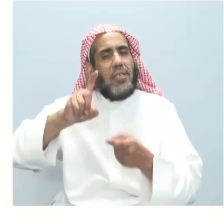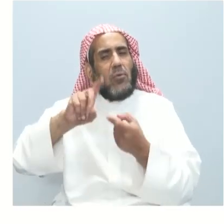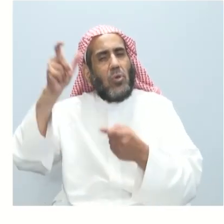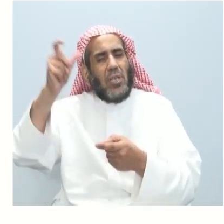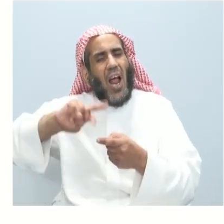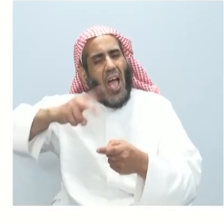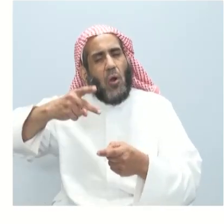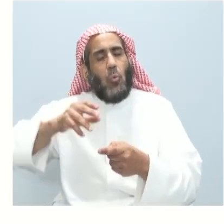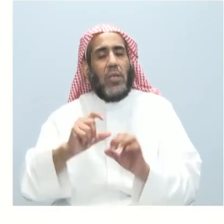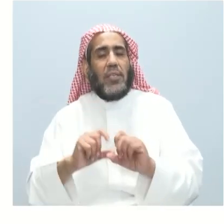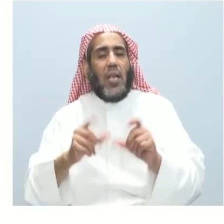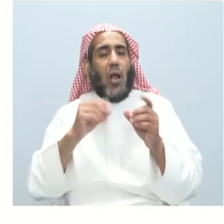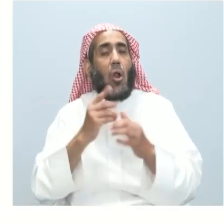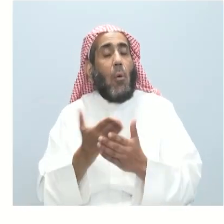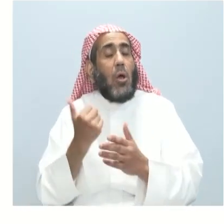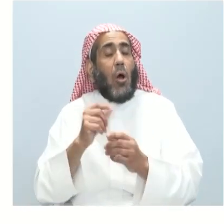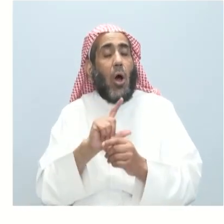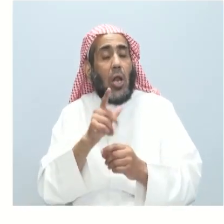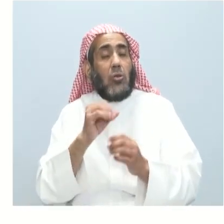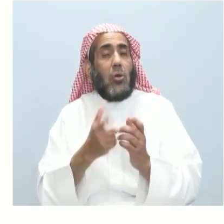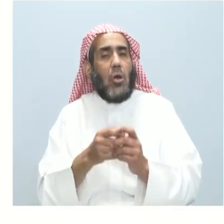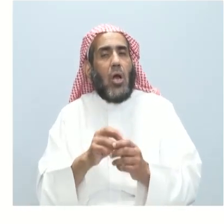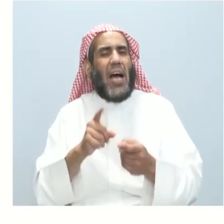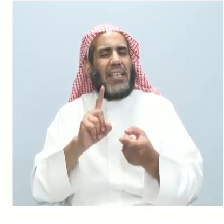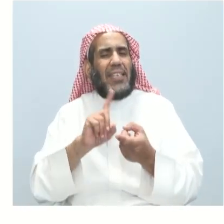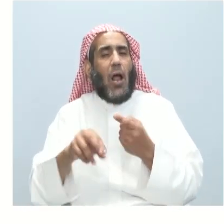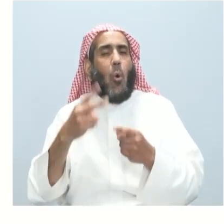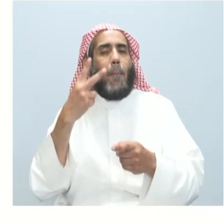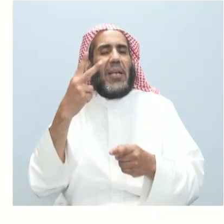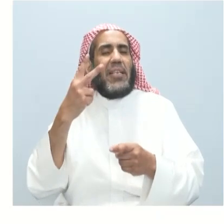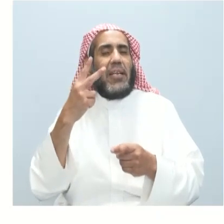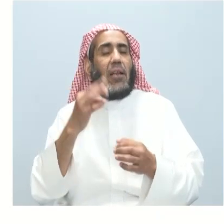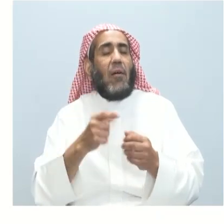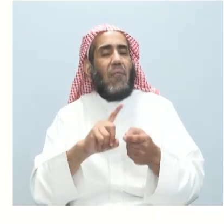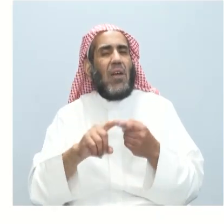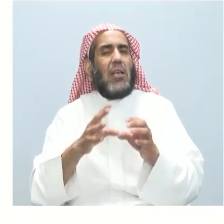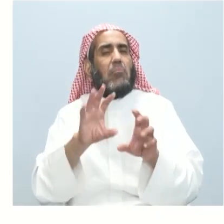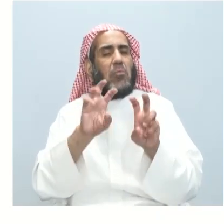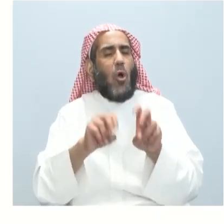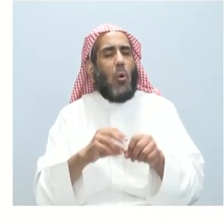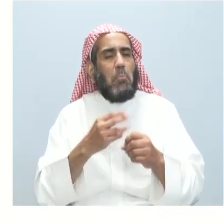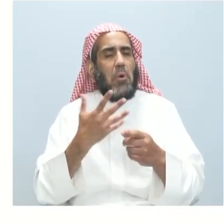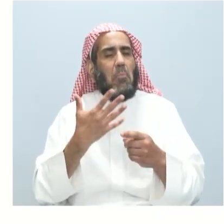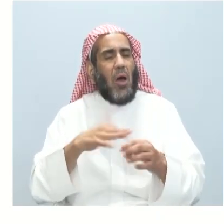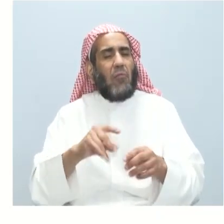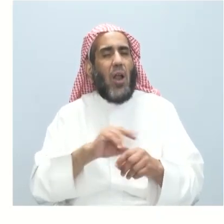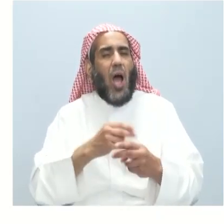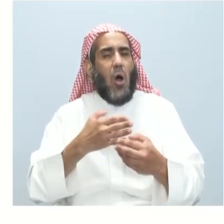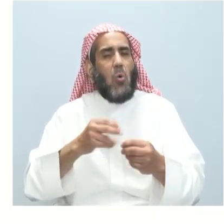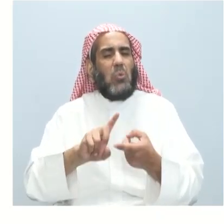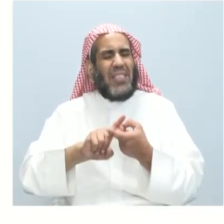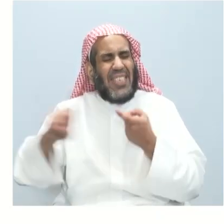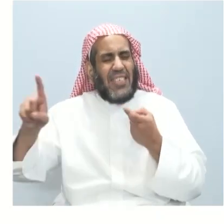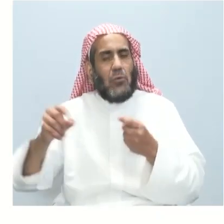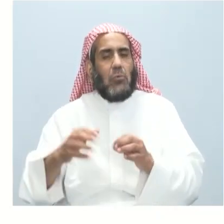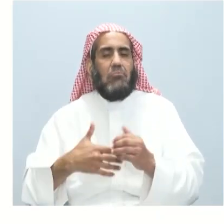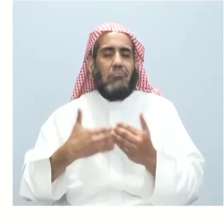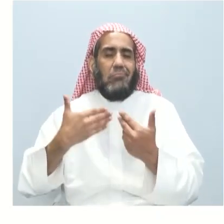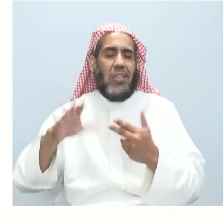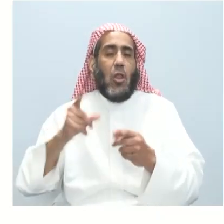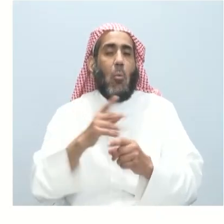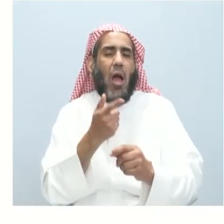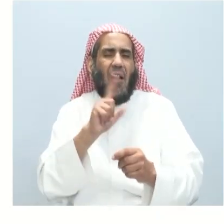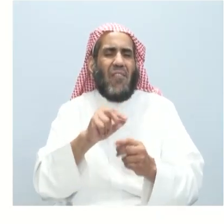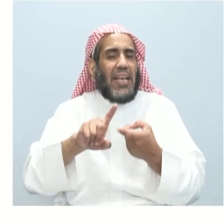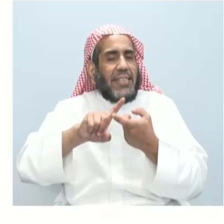والدليل على ما سبق قوله جل وعلا الطلاق مرتان فامساك بمعروف او تسريح باحسان ثم قال